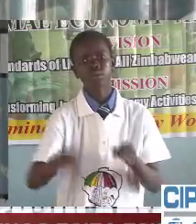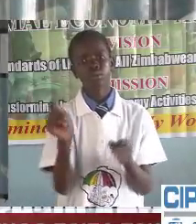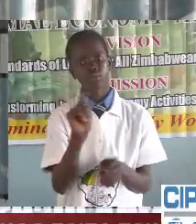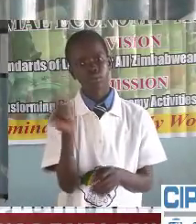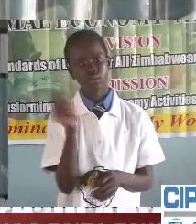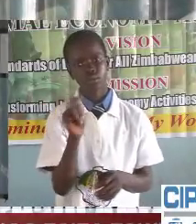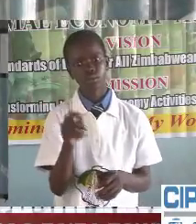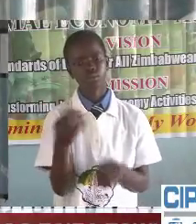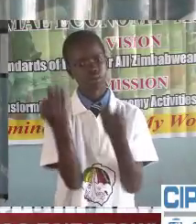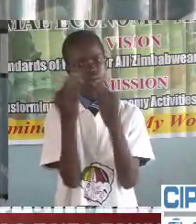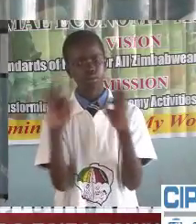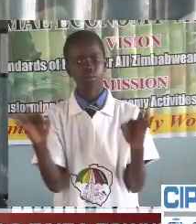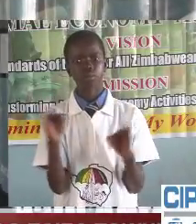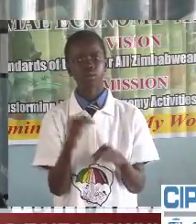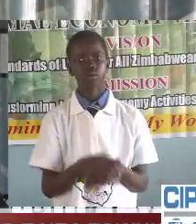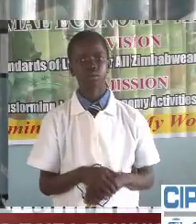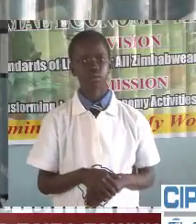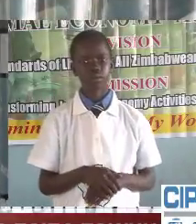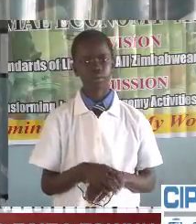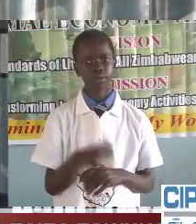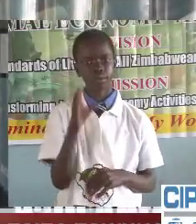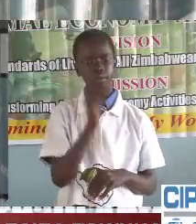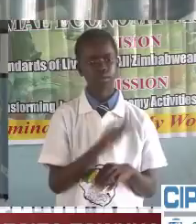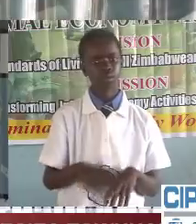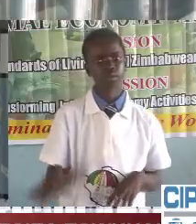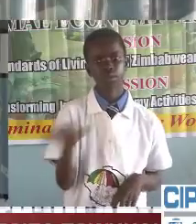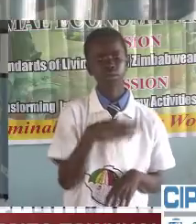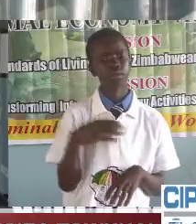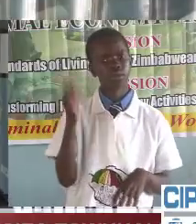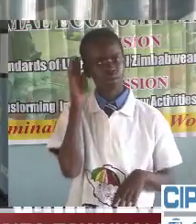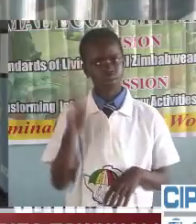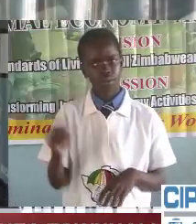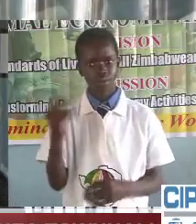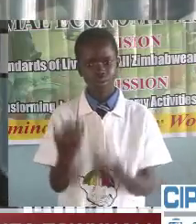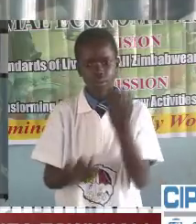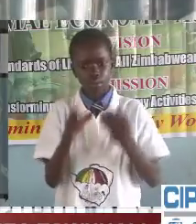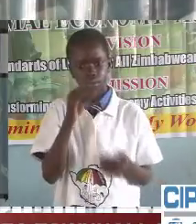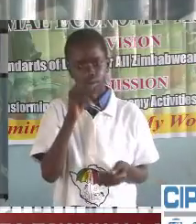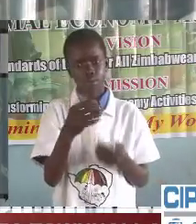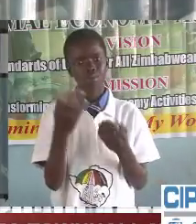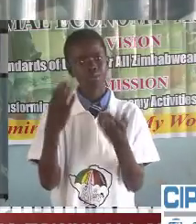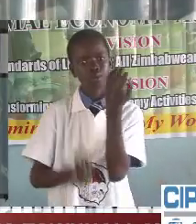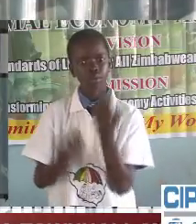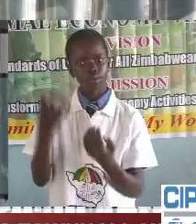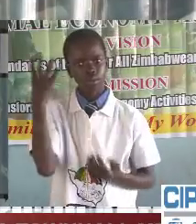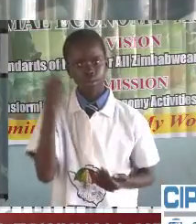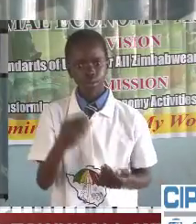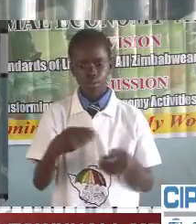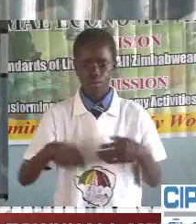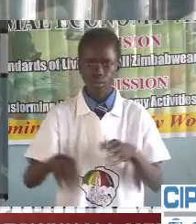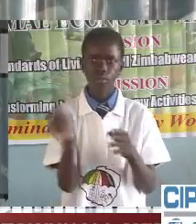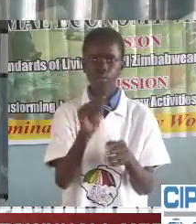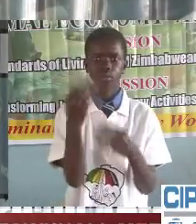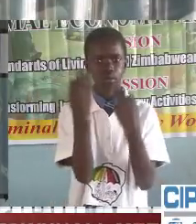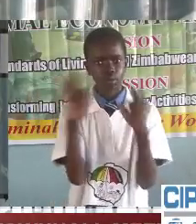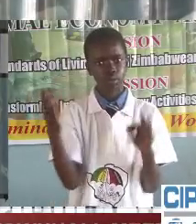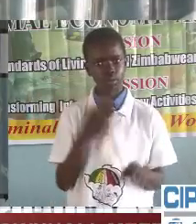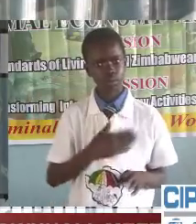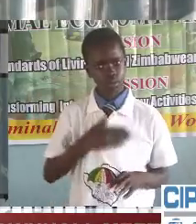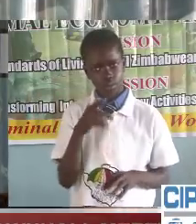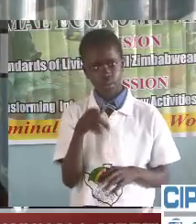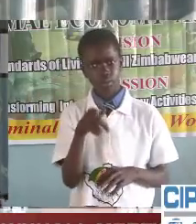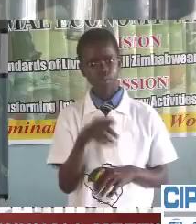zvikoro free, nokuti education inofanira kupiwa free. Zvinotuma kuti makanselas edu akapinda sure kwesoko